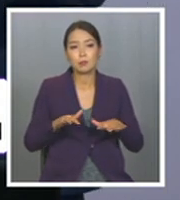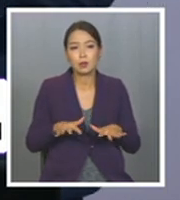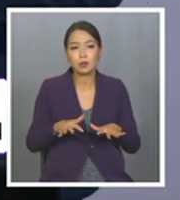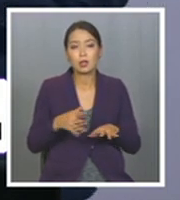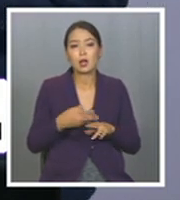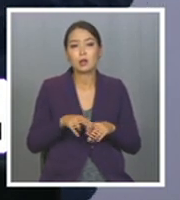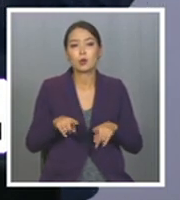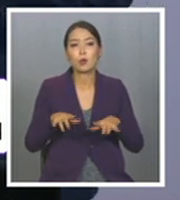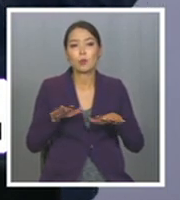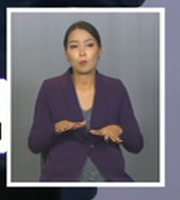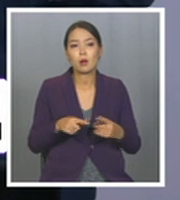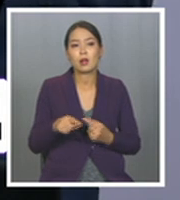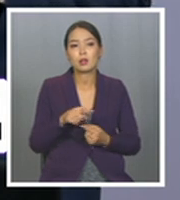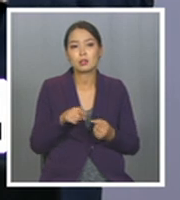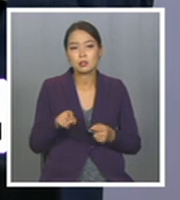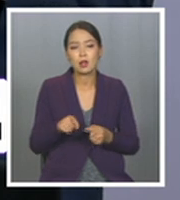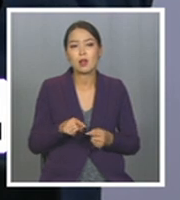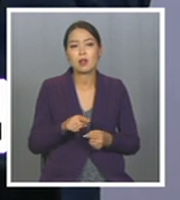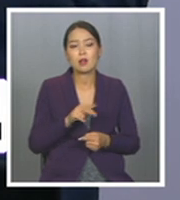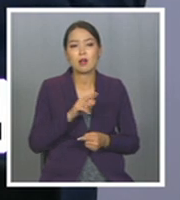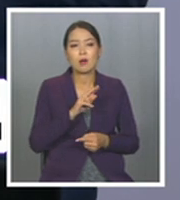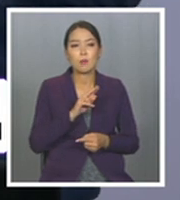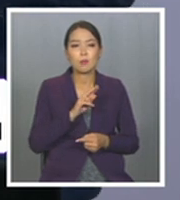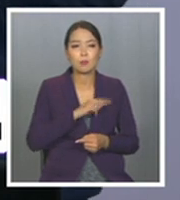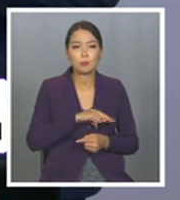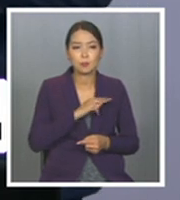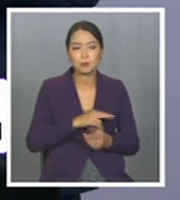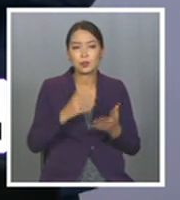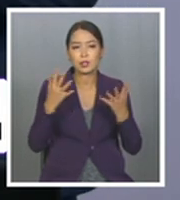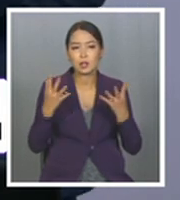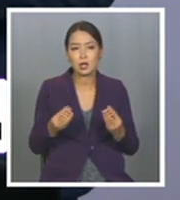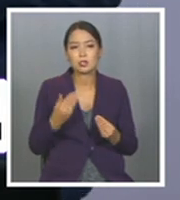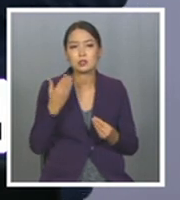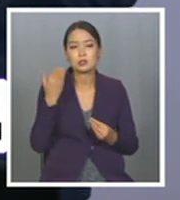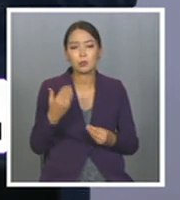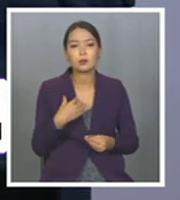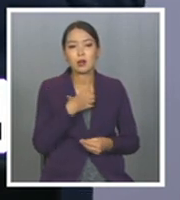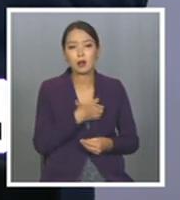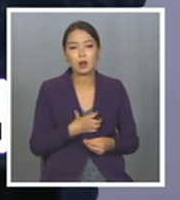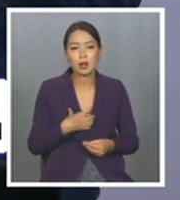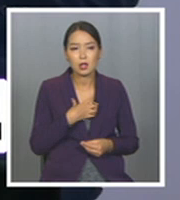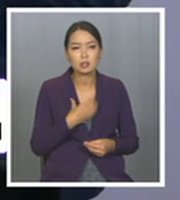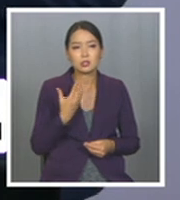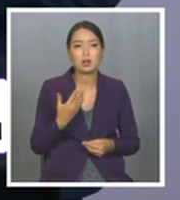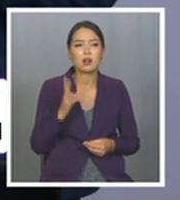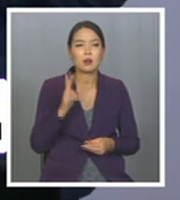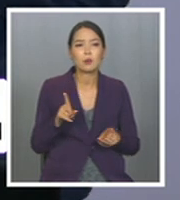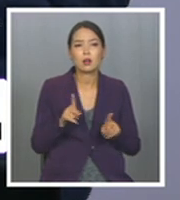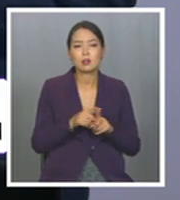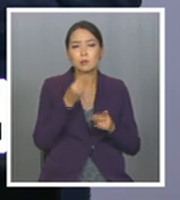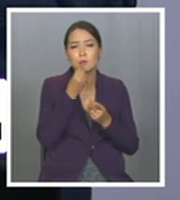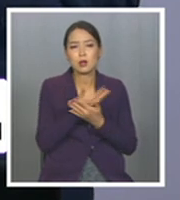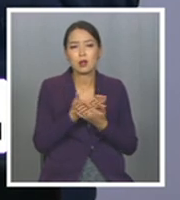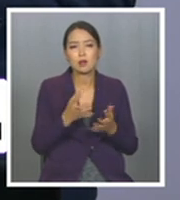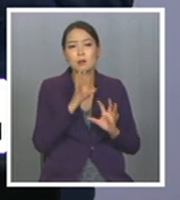отырықшы шаруашылықпен айналысатын кезде оның алғашқы қажеттіліктерін, яғни тым болмағанда азық-түлікпен